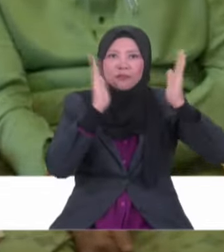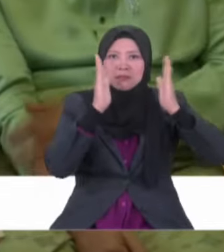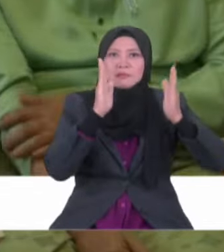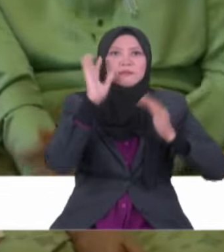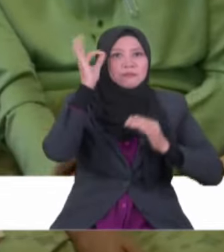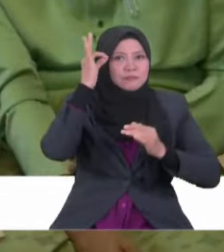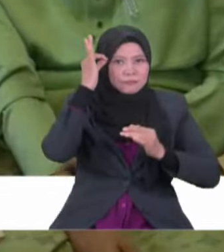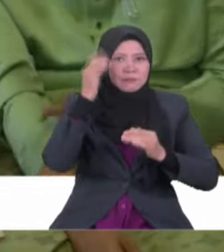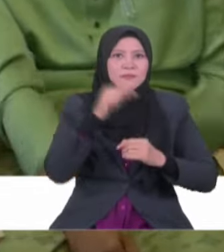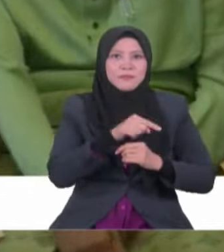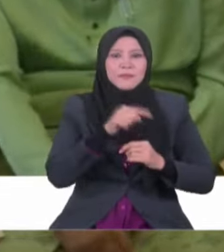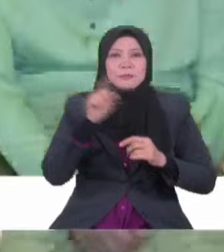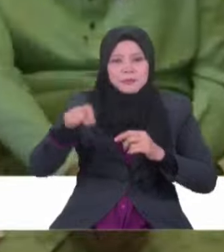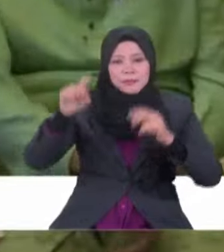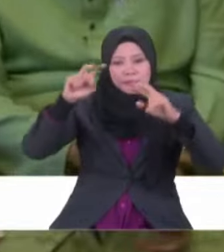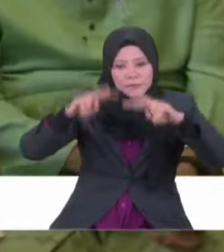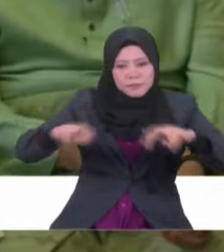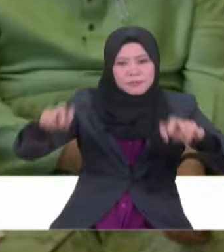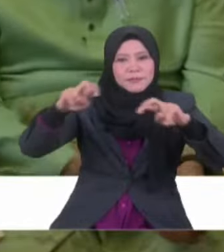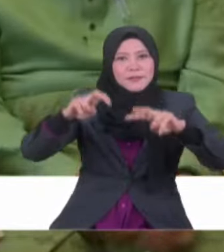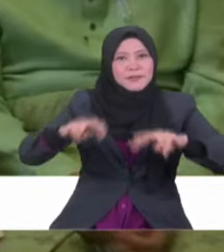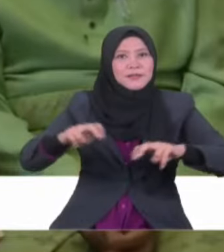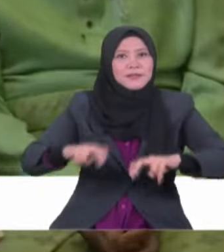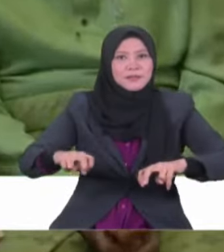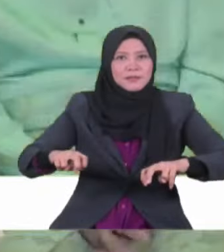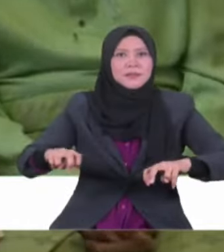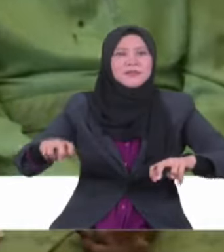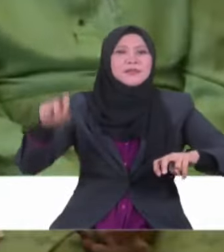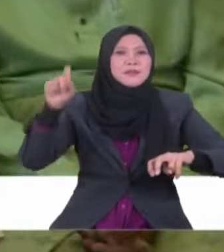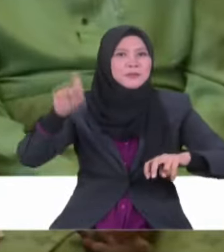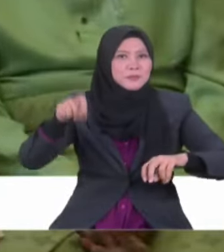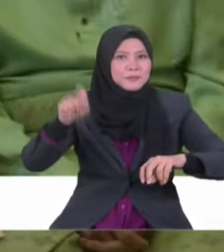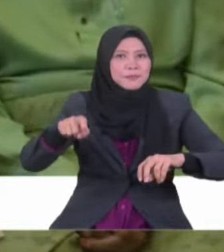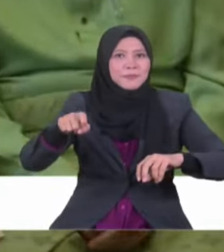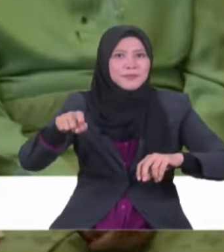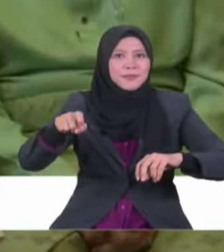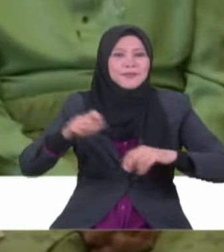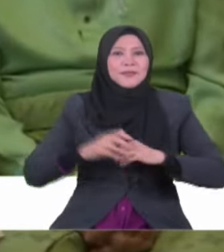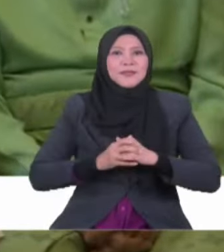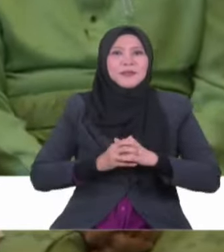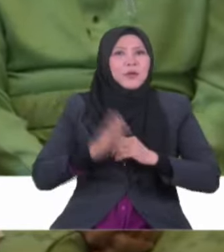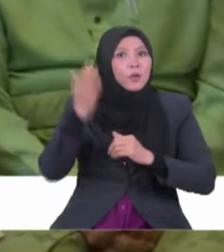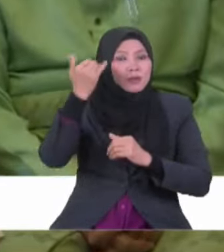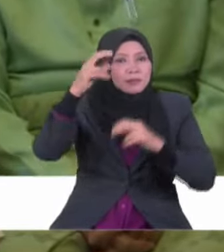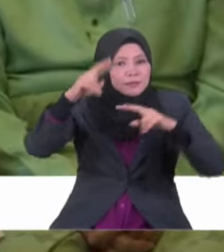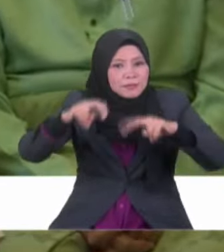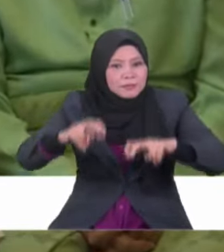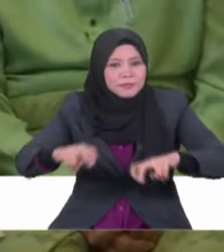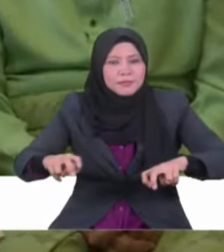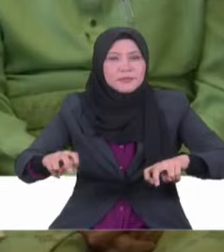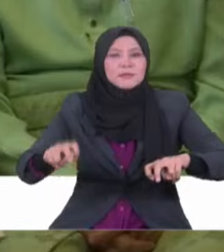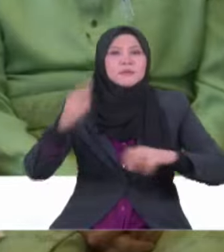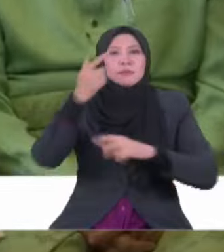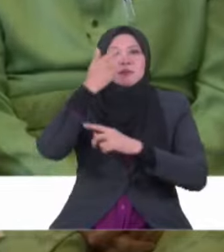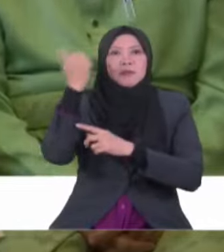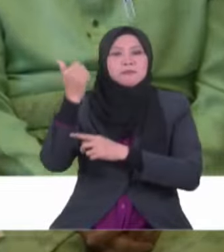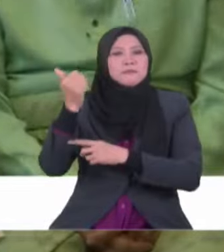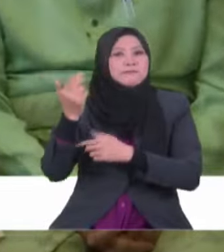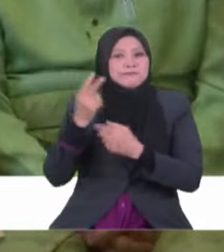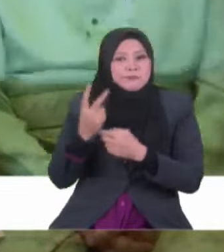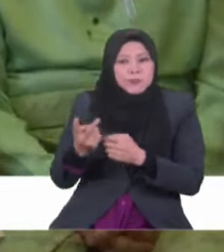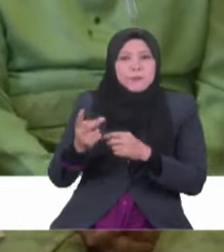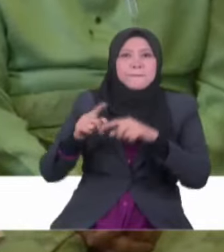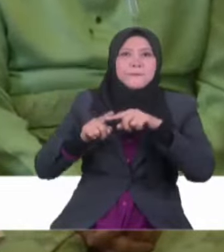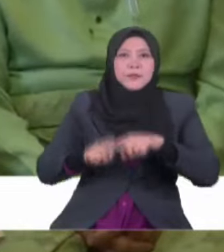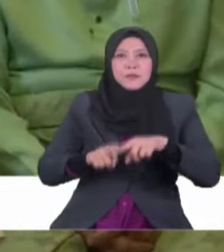harus diperinci, kalau saya sebut dicerakin supaya formula itu boleh diterima